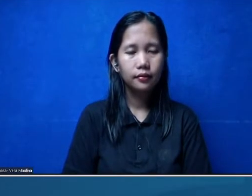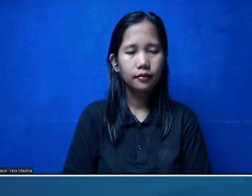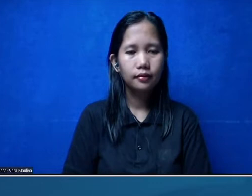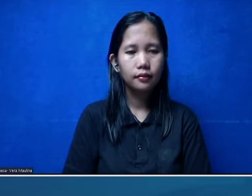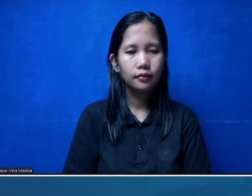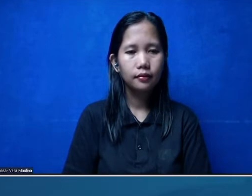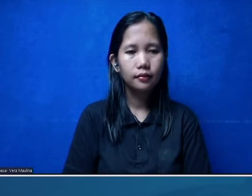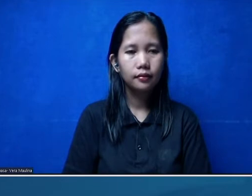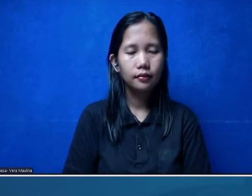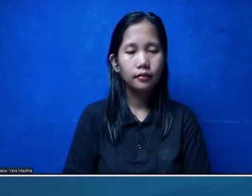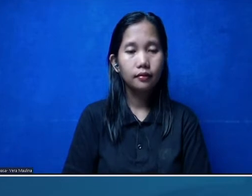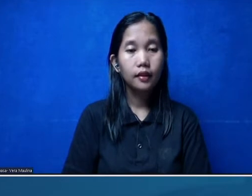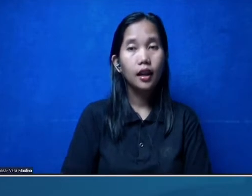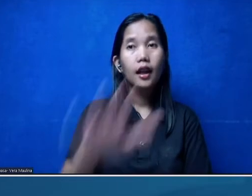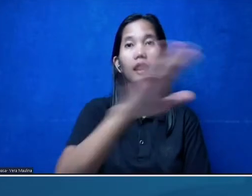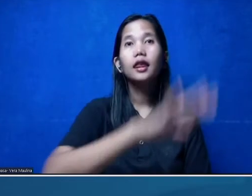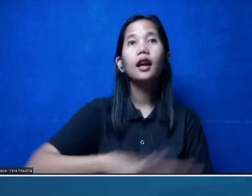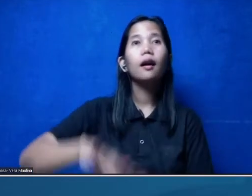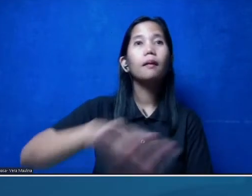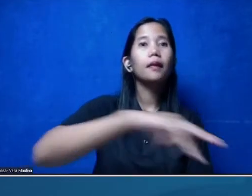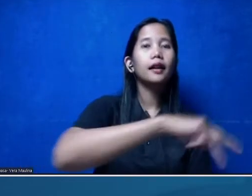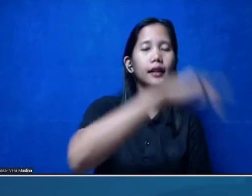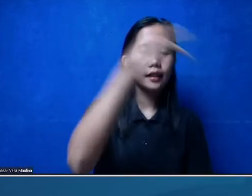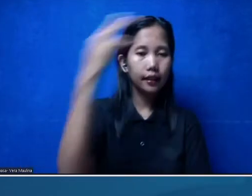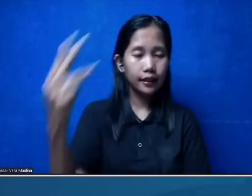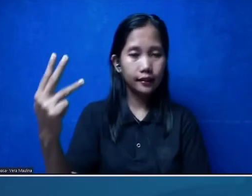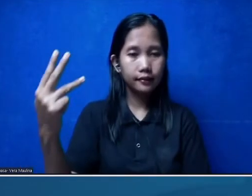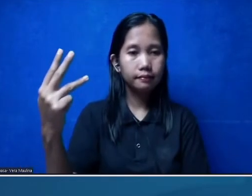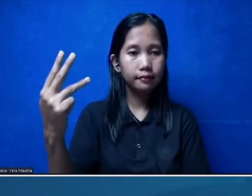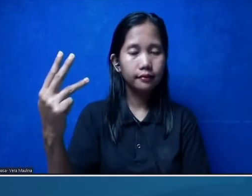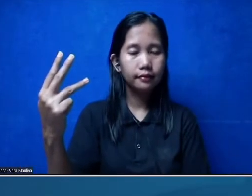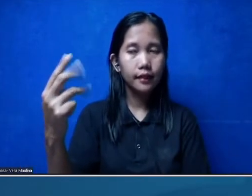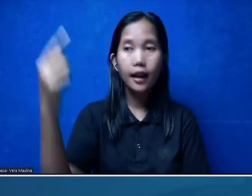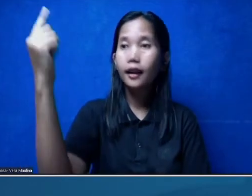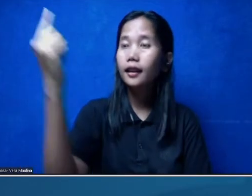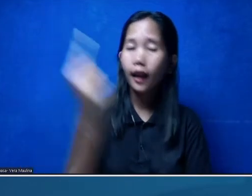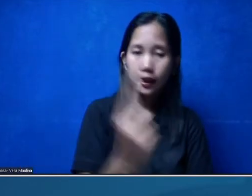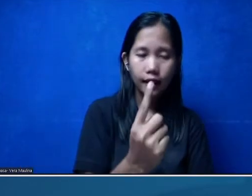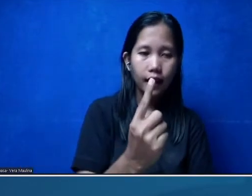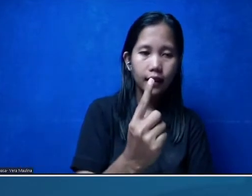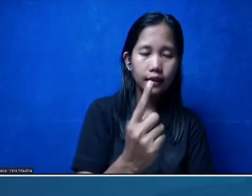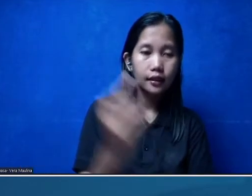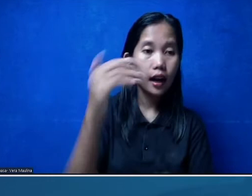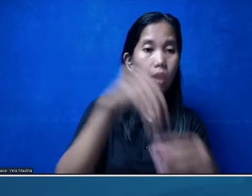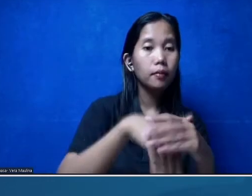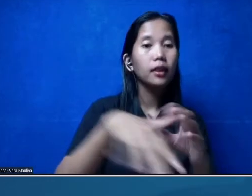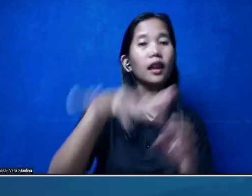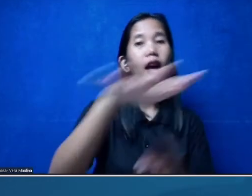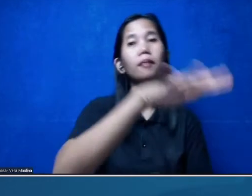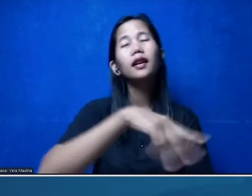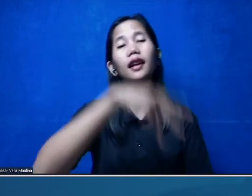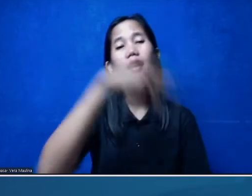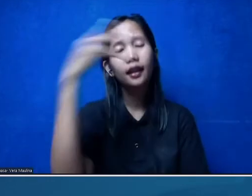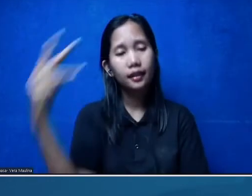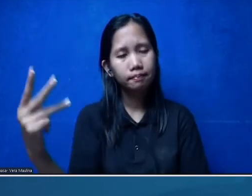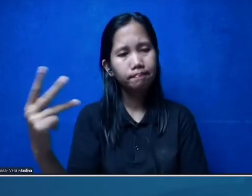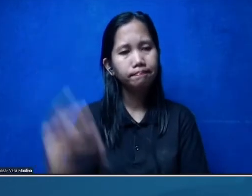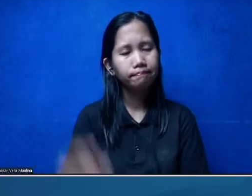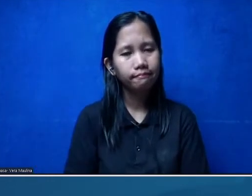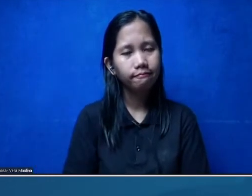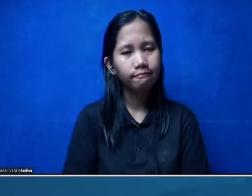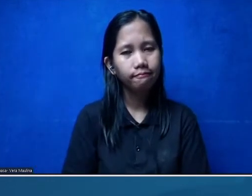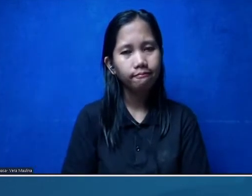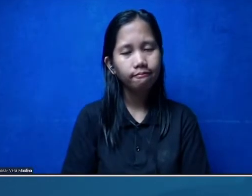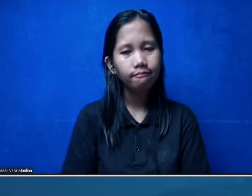tiba-tiba Allah sering datang di dalam Taman kehidupan rumah tangga kita ala sering datang ke taman sekolah